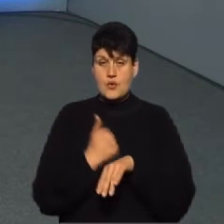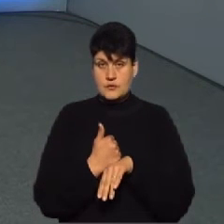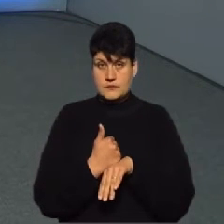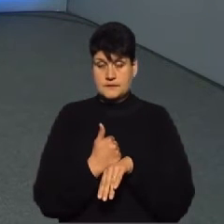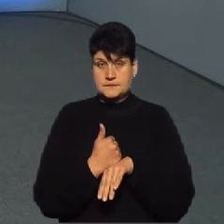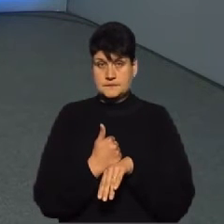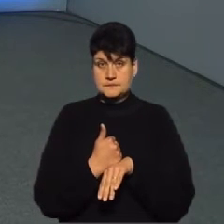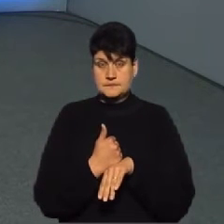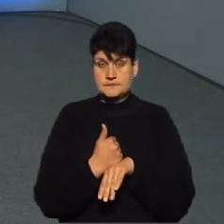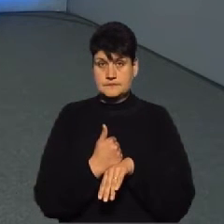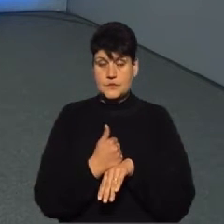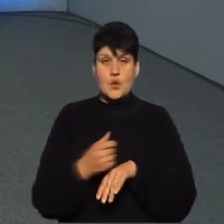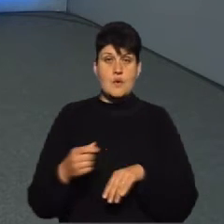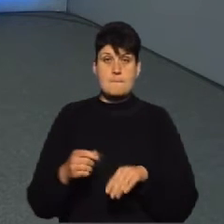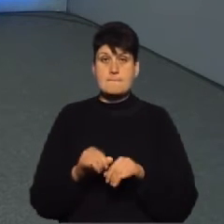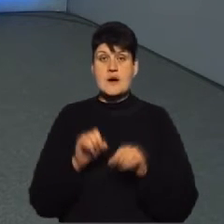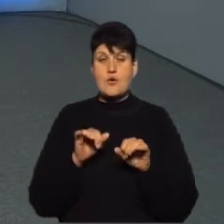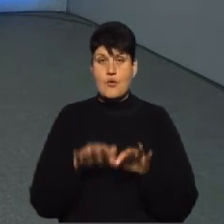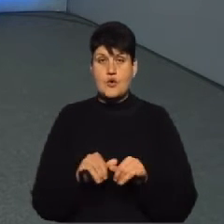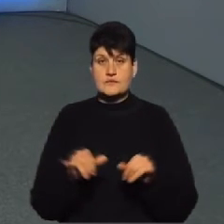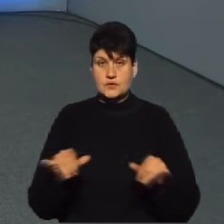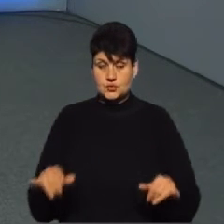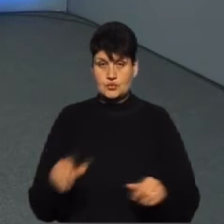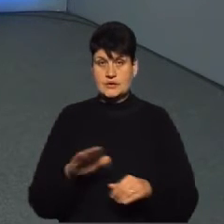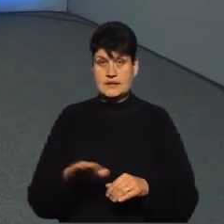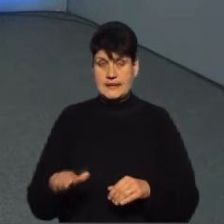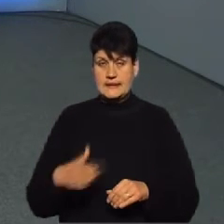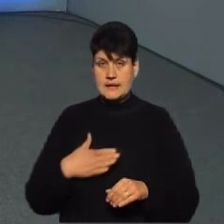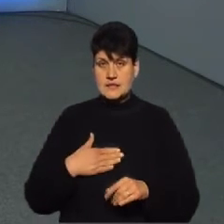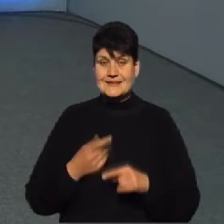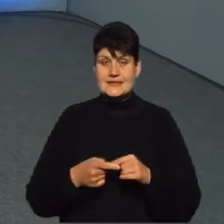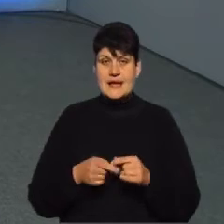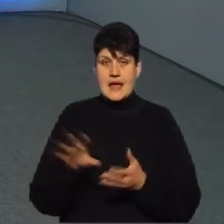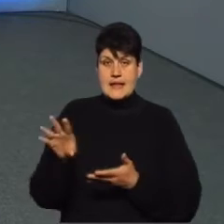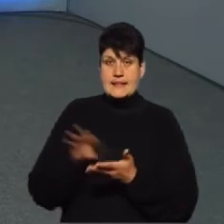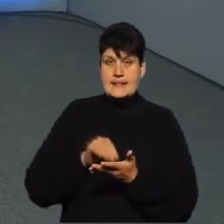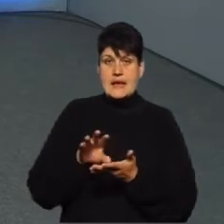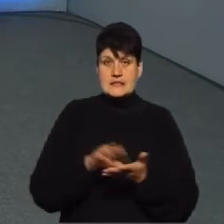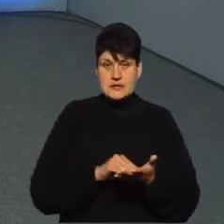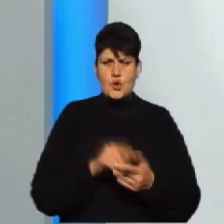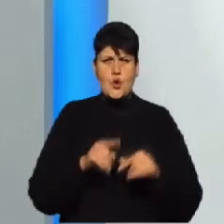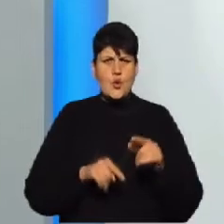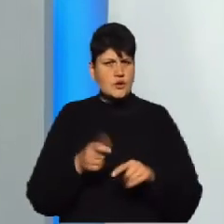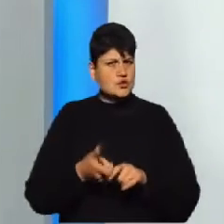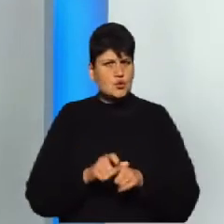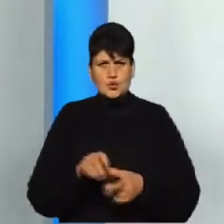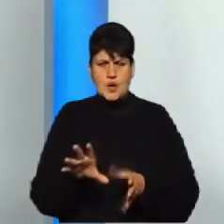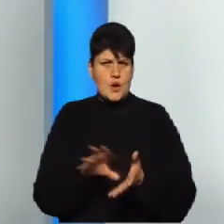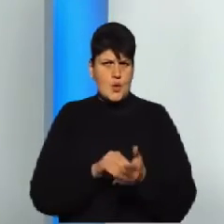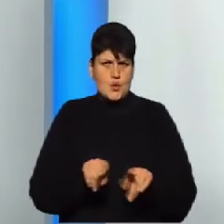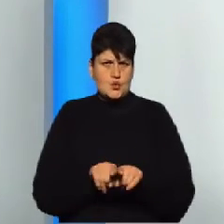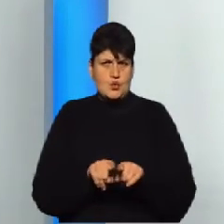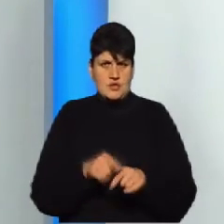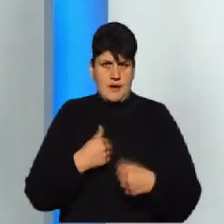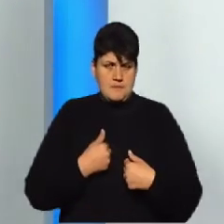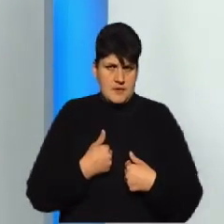розвитку дітей наших – це наслідування. І вони дуже схожі на нас, родичі дуже схожі на нас, наші сусіди чимось схожі